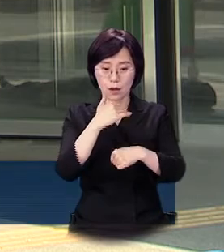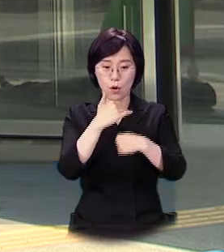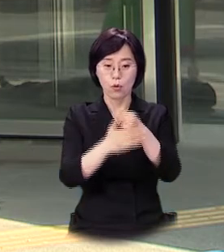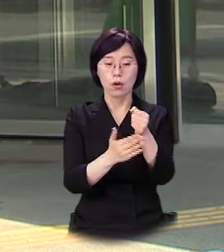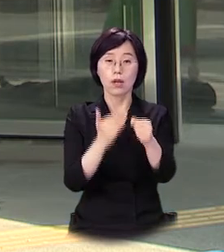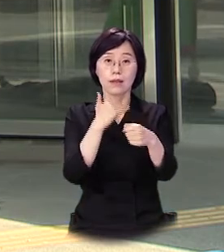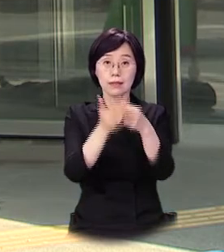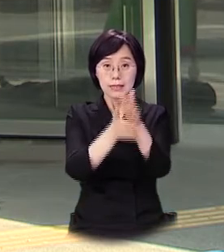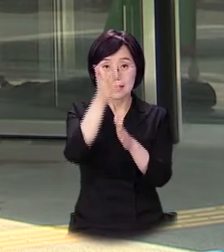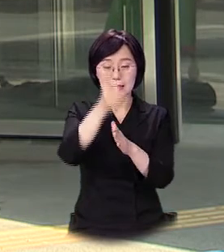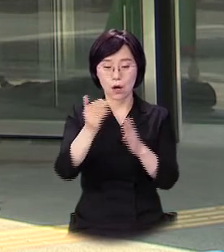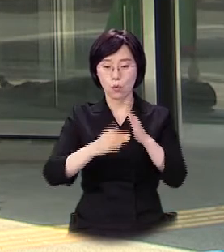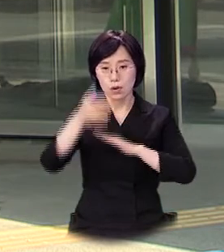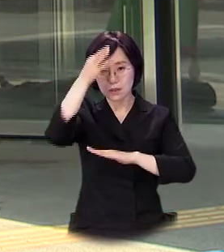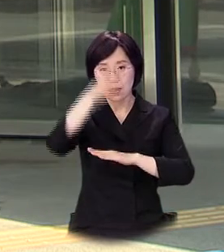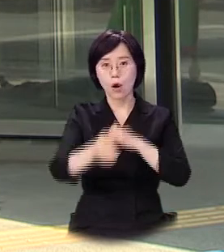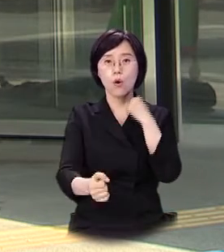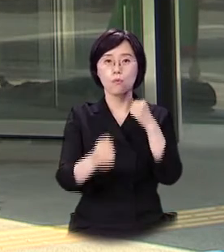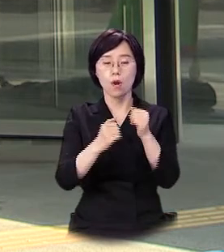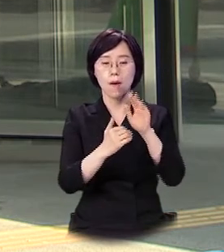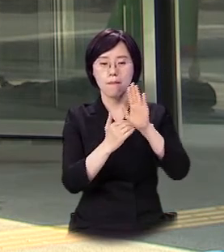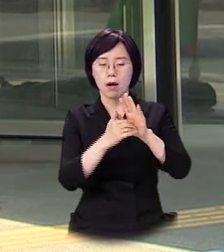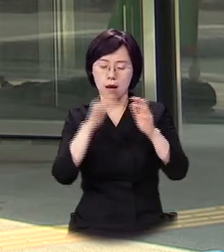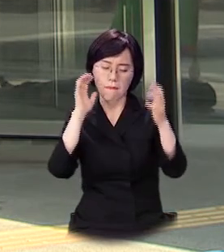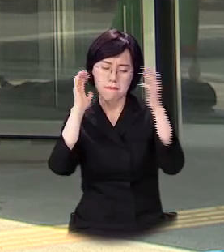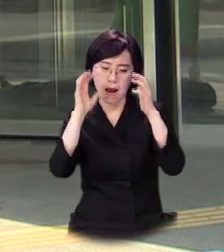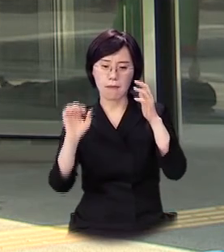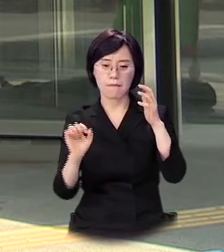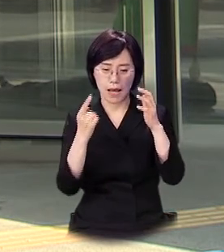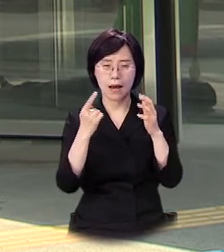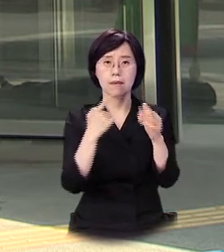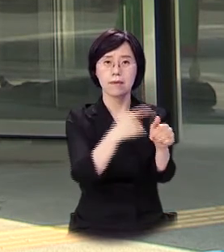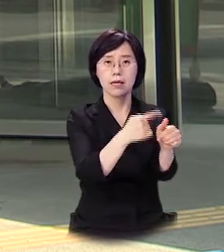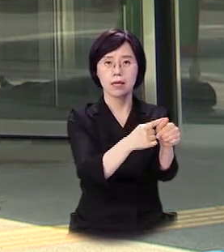사과에도 불구하고 방역 업무에 혼선을 초래했다는 비난과 함께